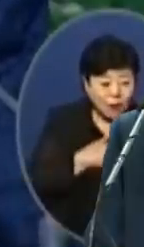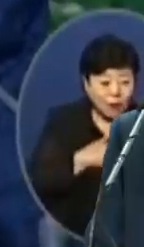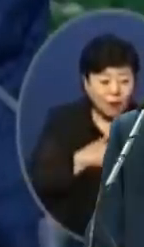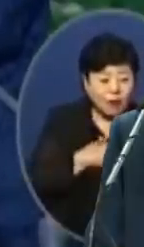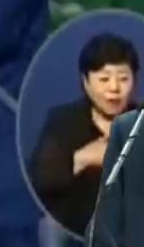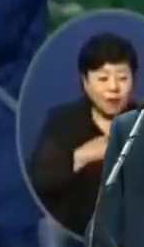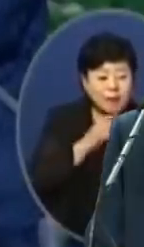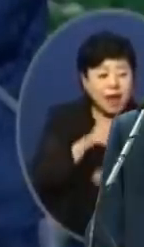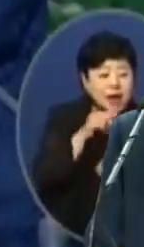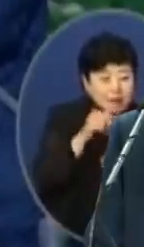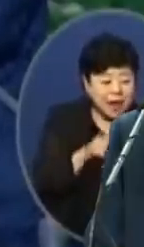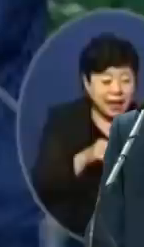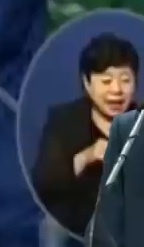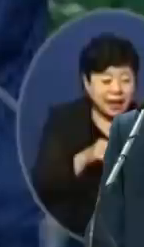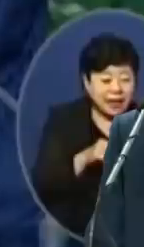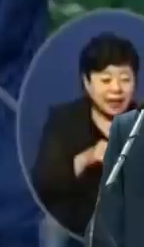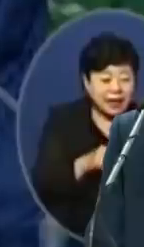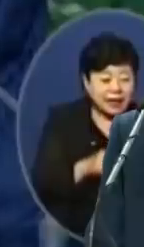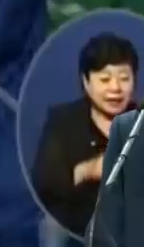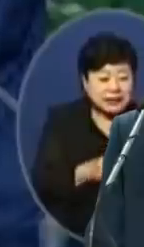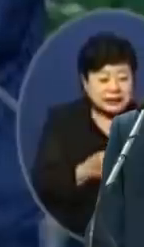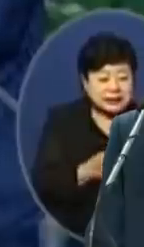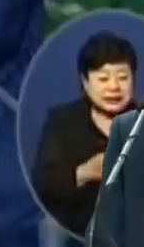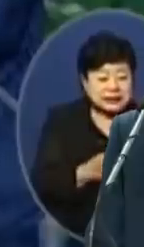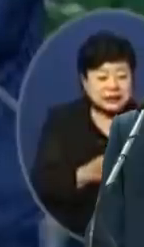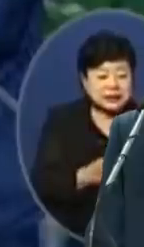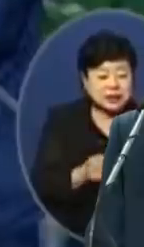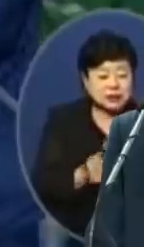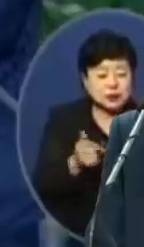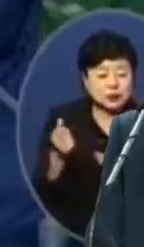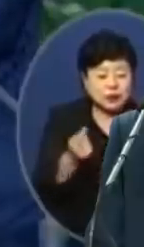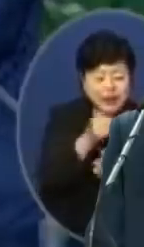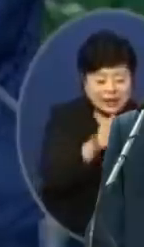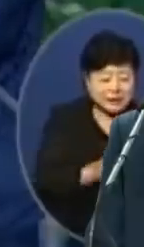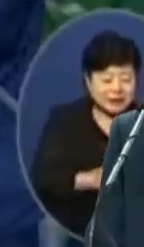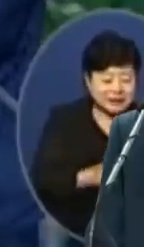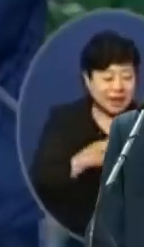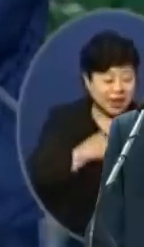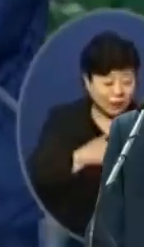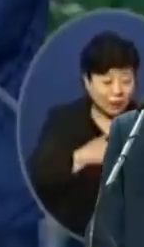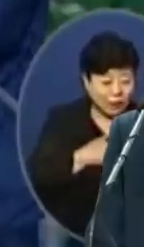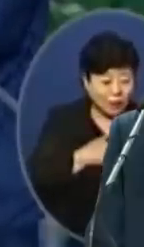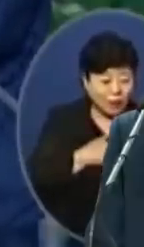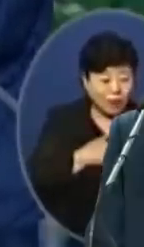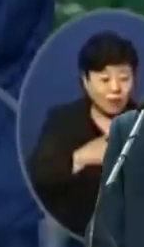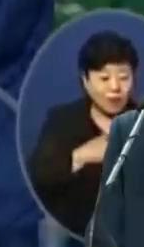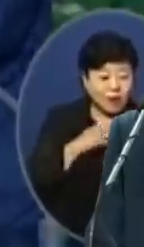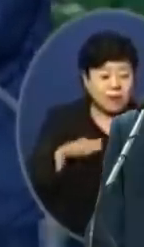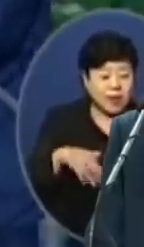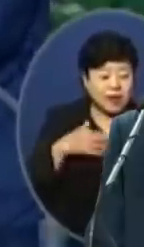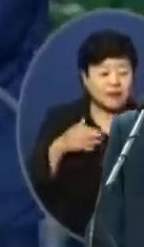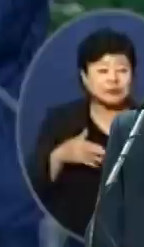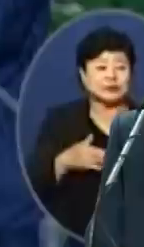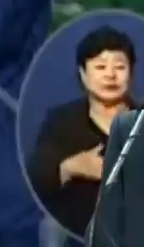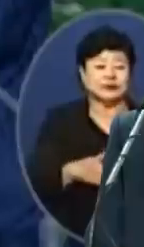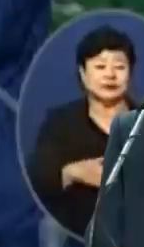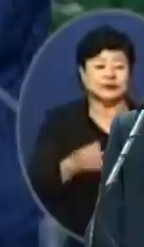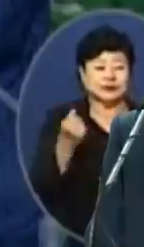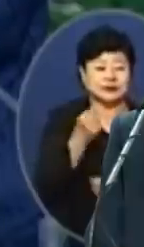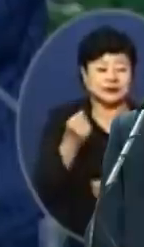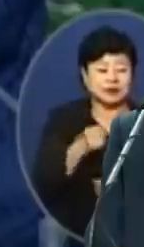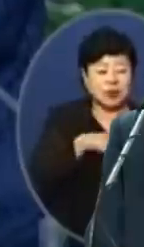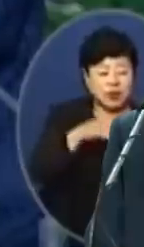그 다음에는 마음에 떠오르는 소원을 통해서 하나님의 뜻을 알고 바람이 불어서 나무가 흔들거리는